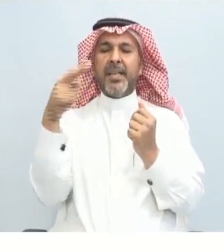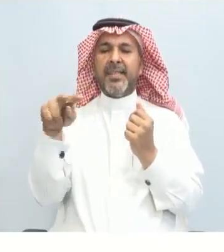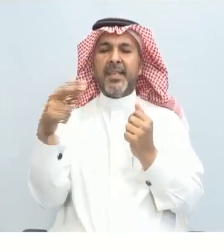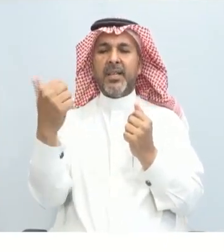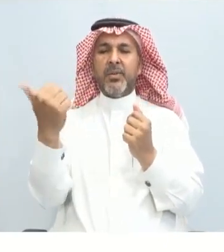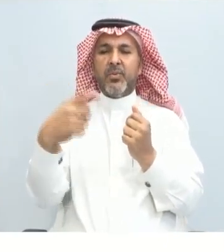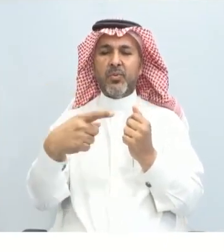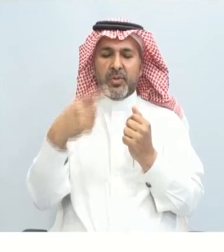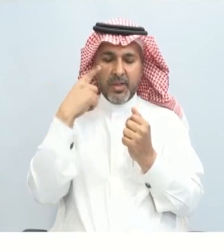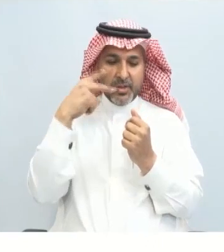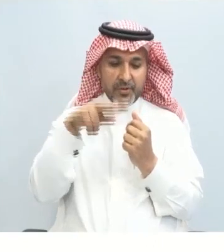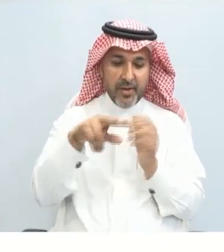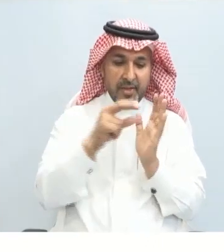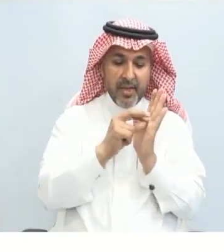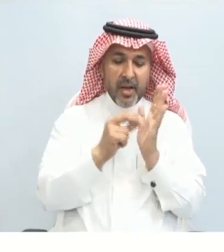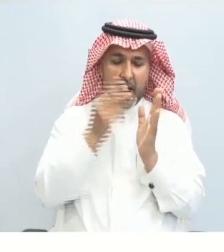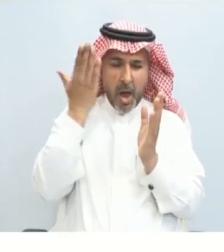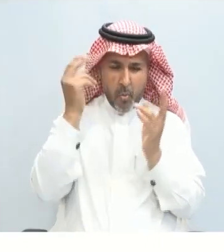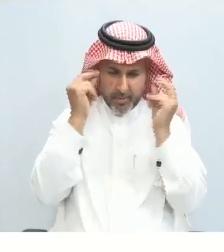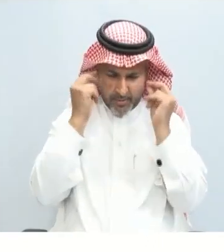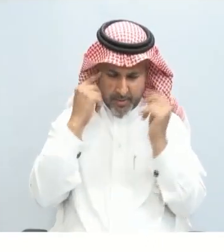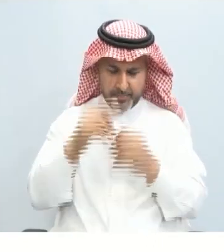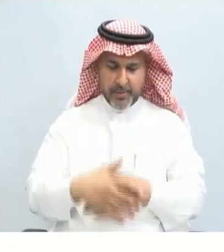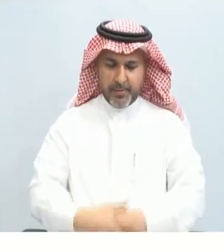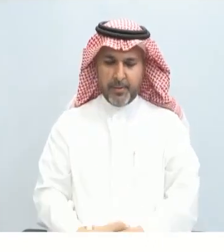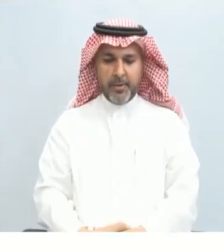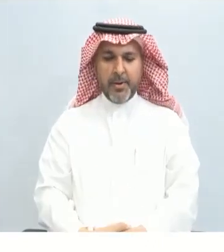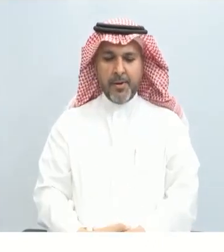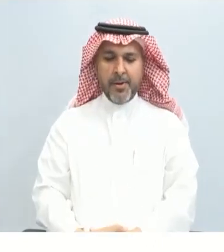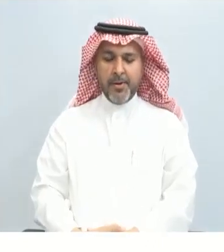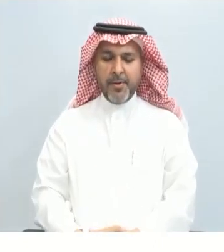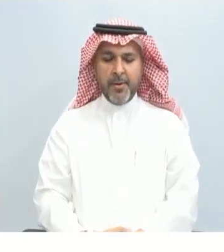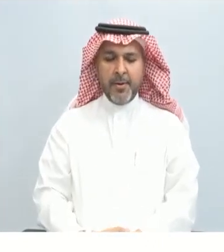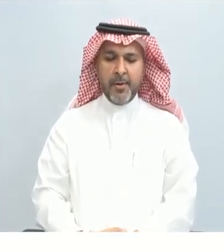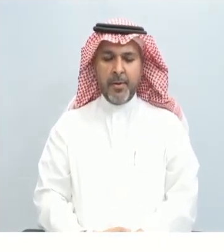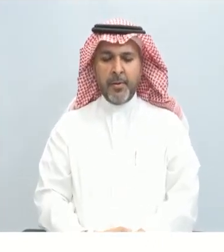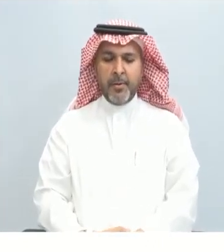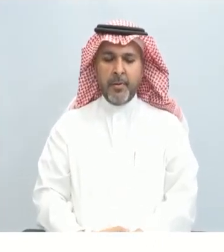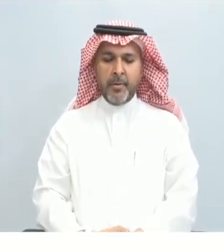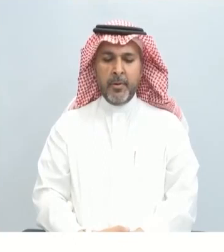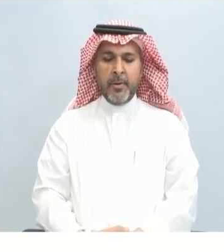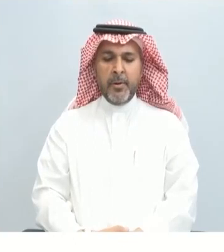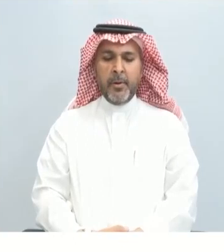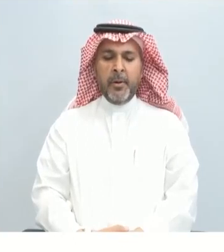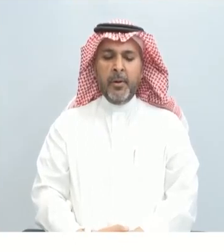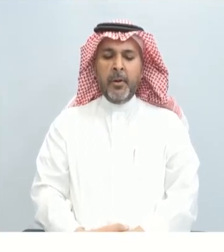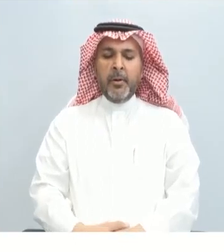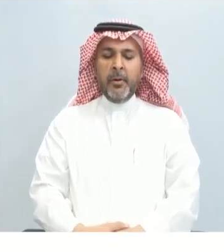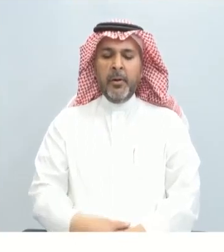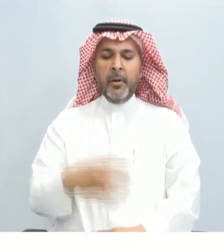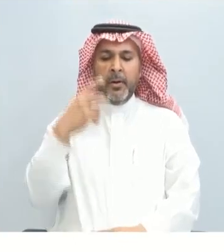الكل اس ام يعني بهذه الصوره يعني ممكن ابدا بالجذر قبل الاس وممكن ابدا بالاس قبل الجذر بهذا